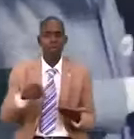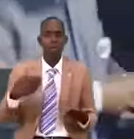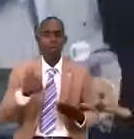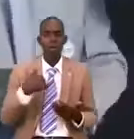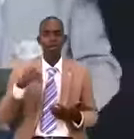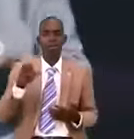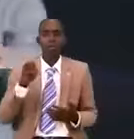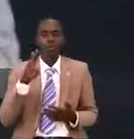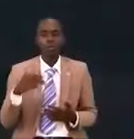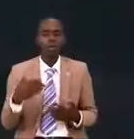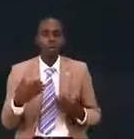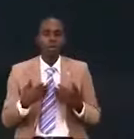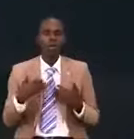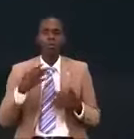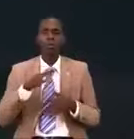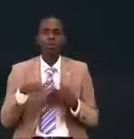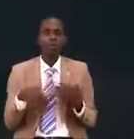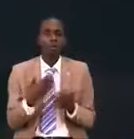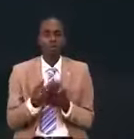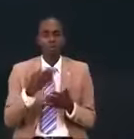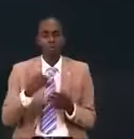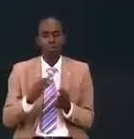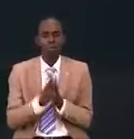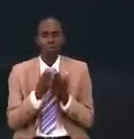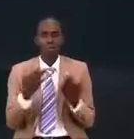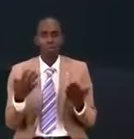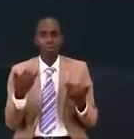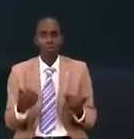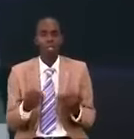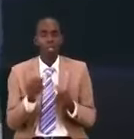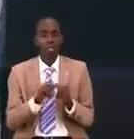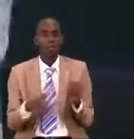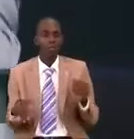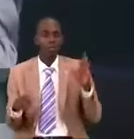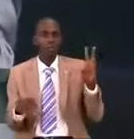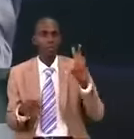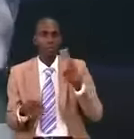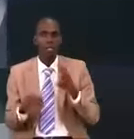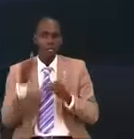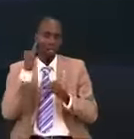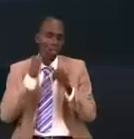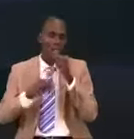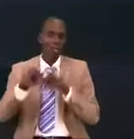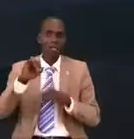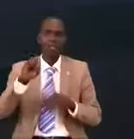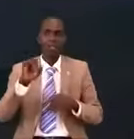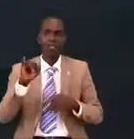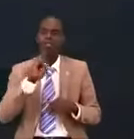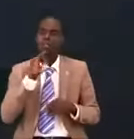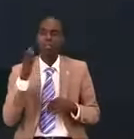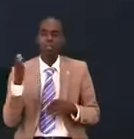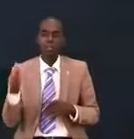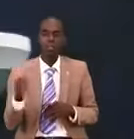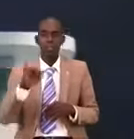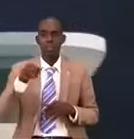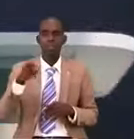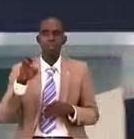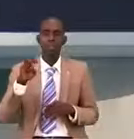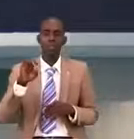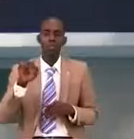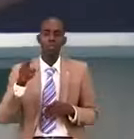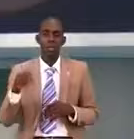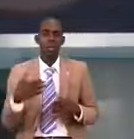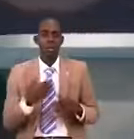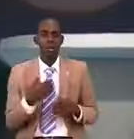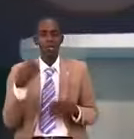esaillé là Jérémy est là et nous avons lamentation nous avons Ezequiel là nous avons Daniel nous avons tous les prophètes